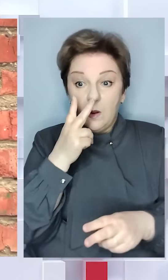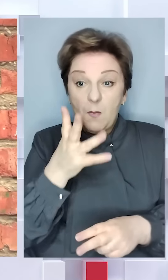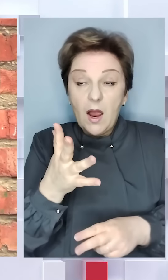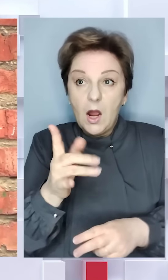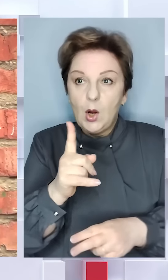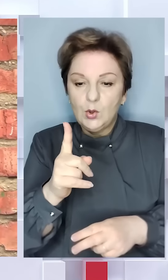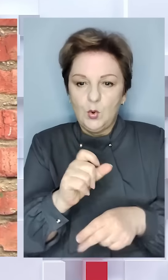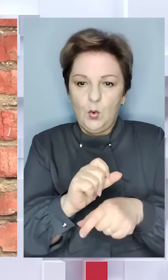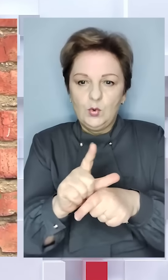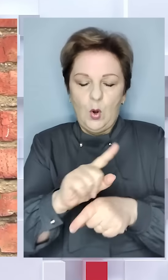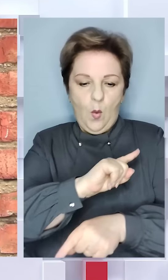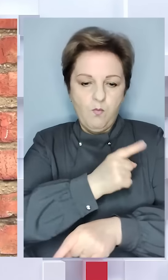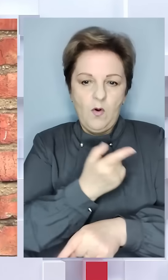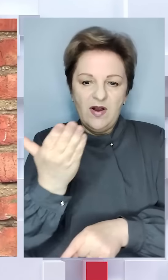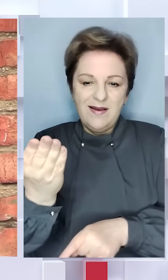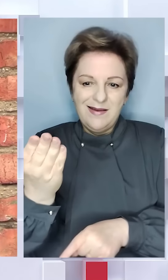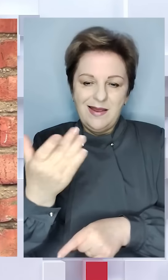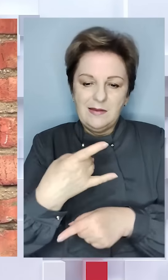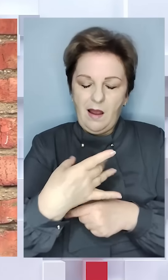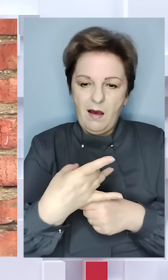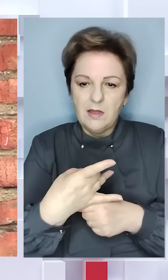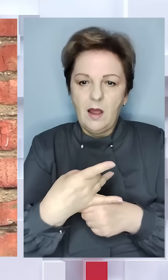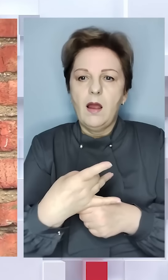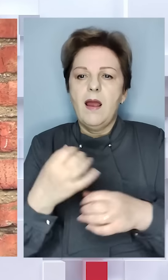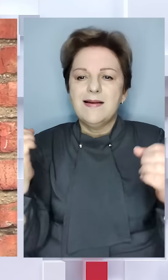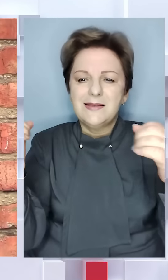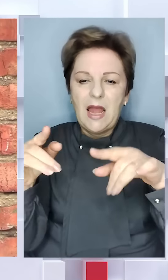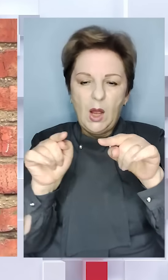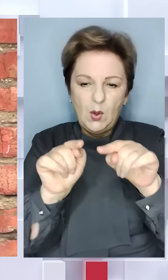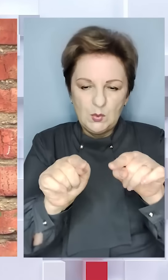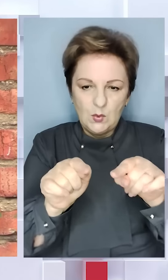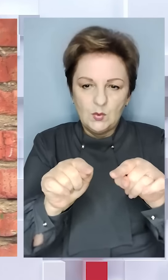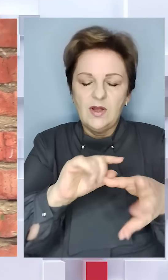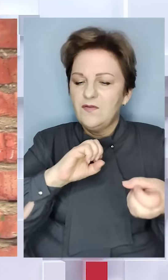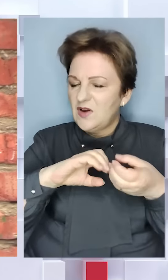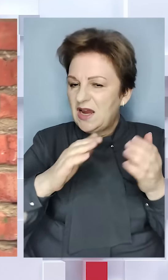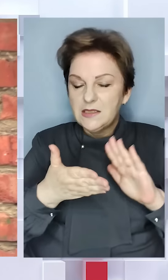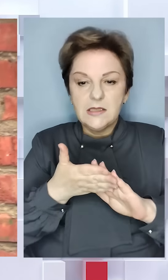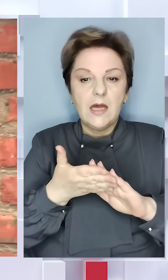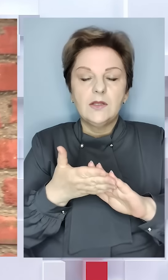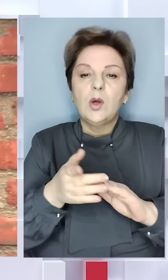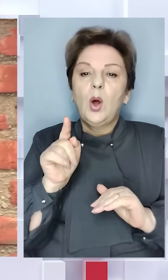що наростає потужність їхньої артилерії, вони її стягують сюди.